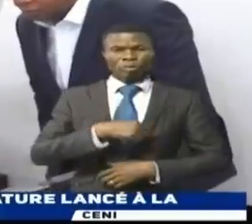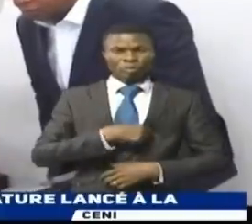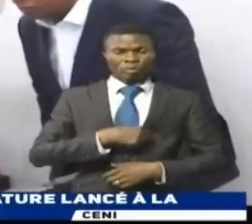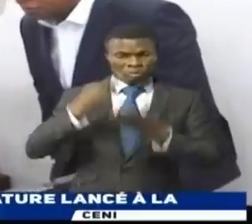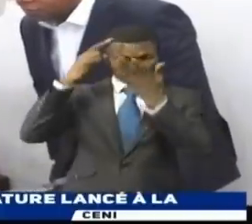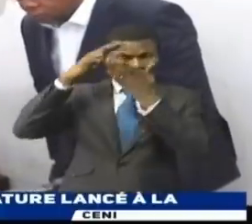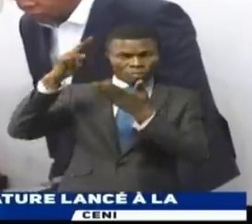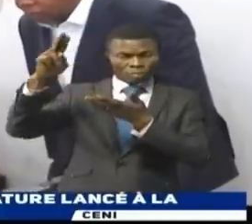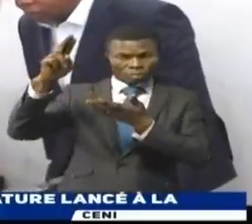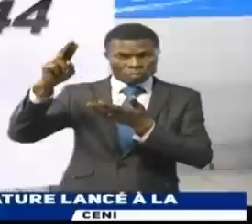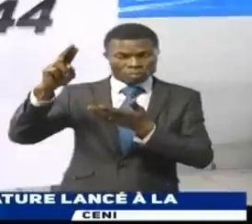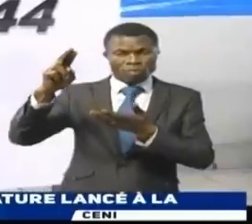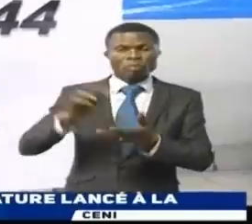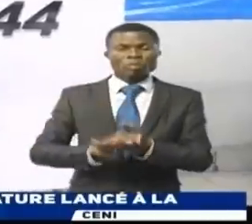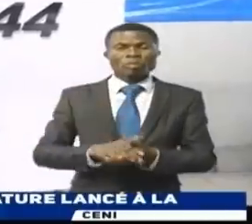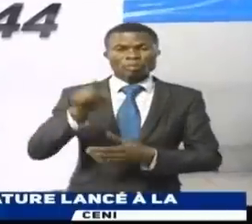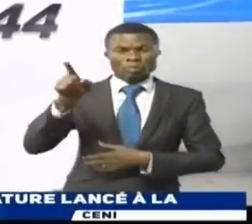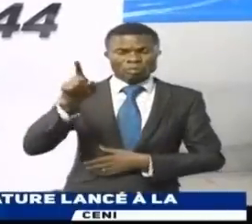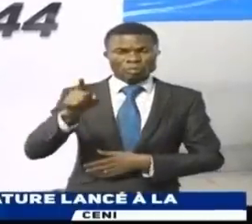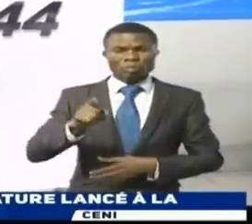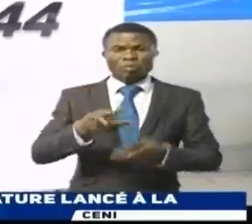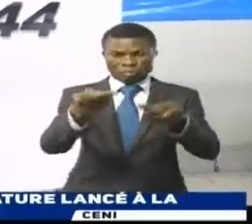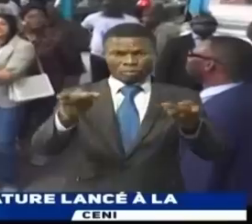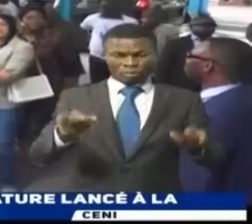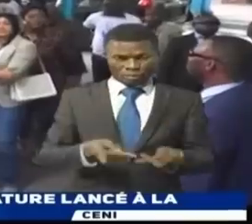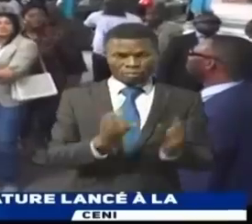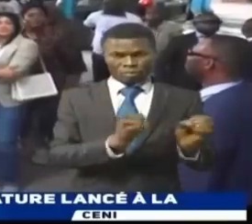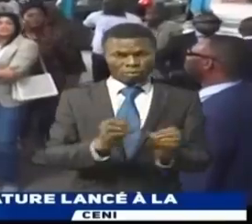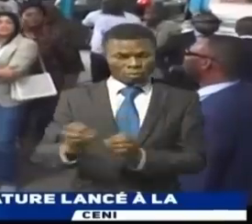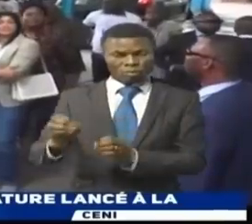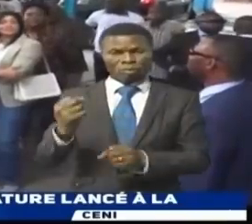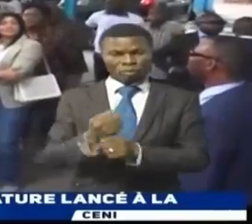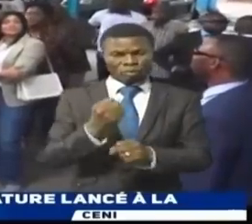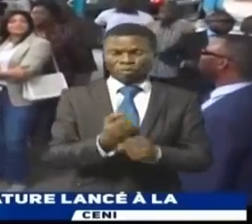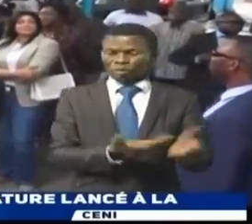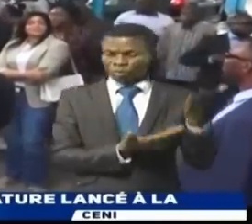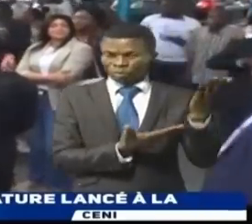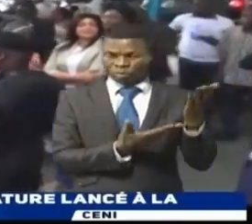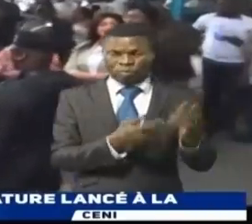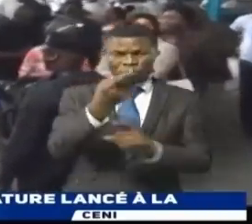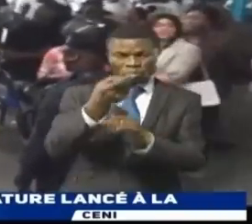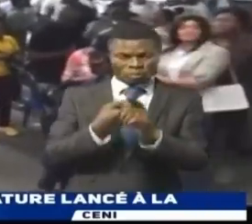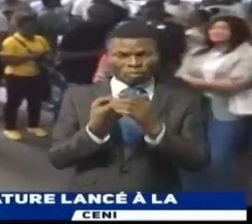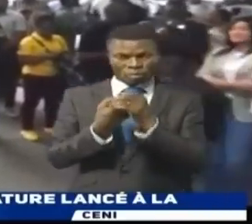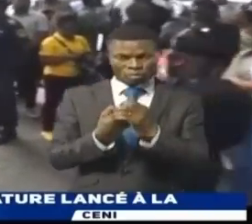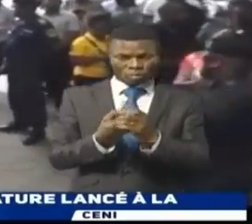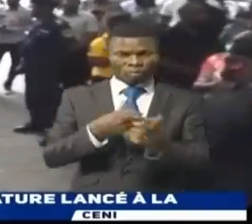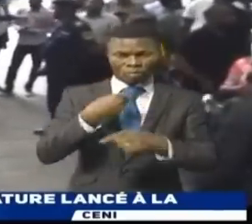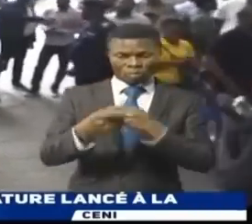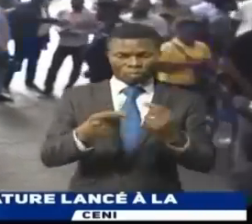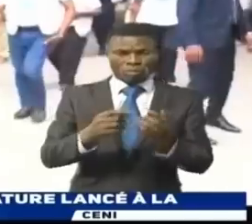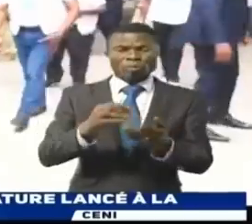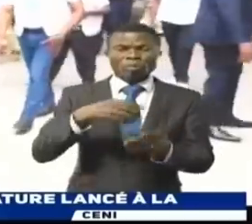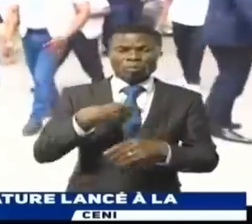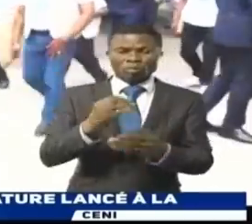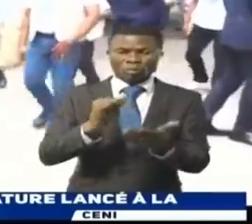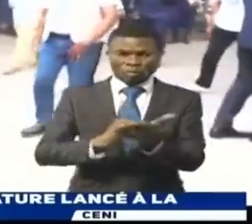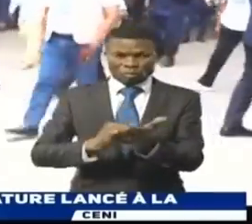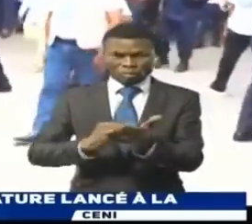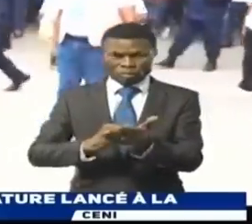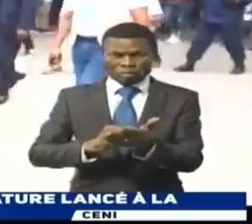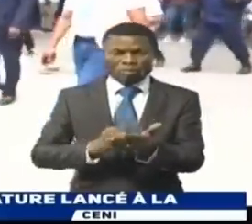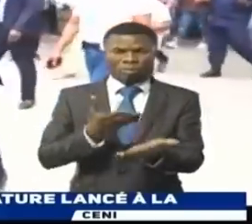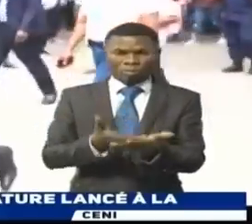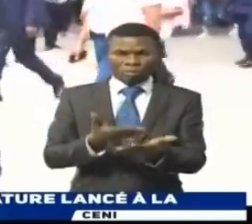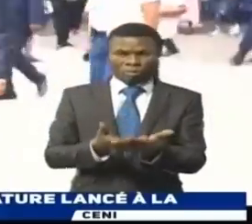L'université Révérend Kim a servi de cadre pour cette opération très importante à quelques mois du début de l'identification et inscription des